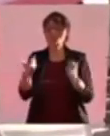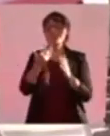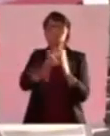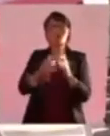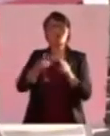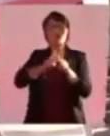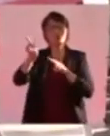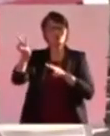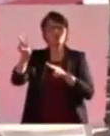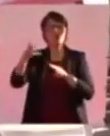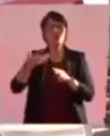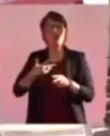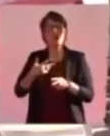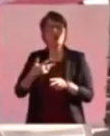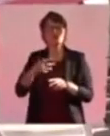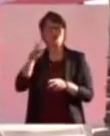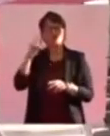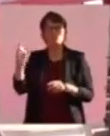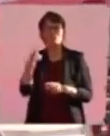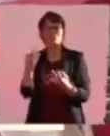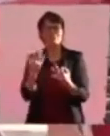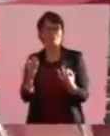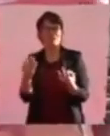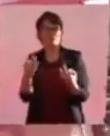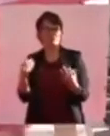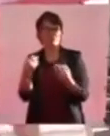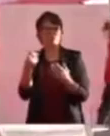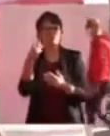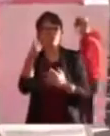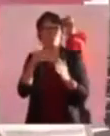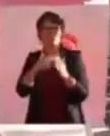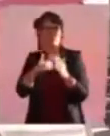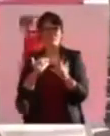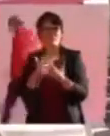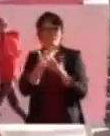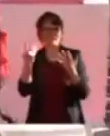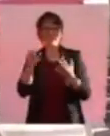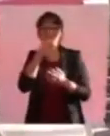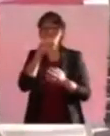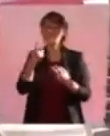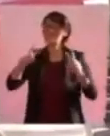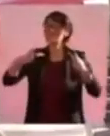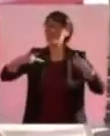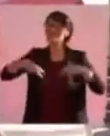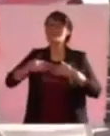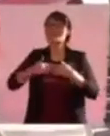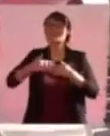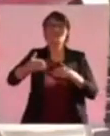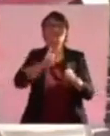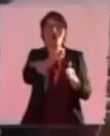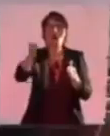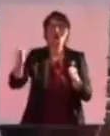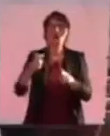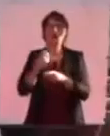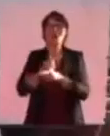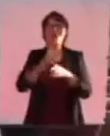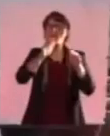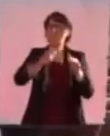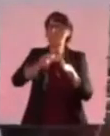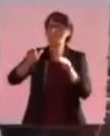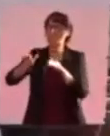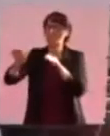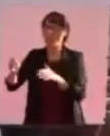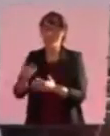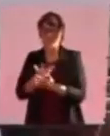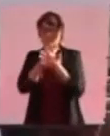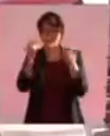prevenzione rec scorsa cioè per tutto l'arco di vita articolandole su sei macro obiettivi quello